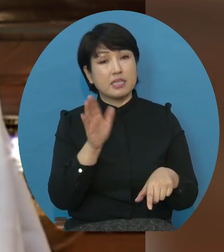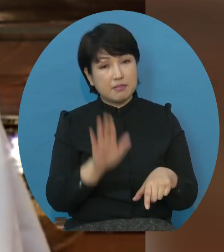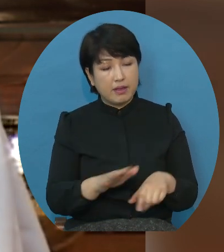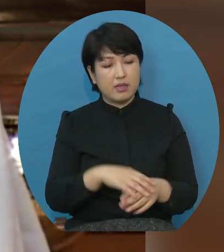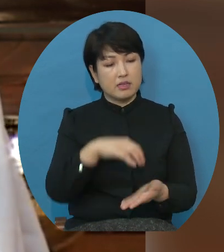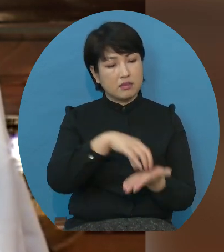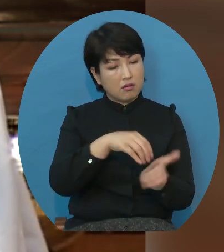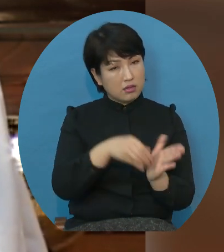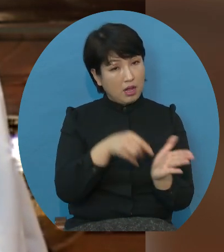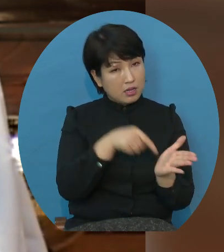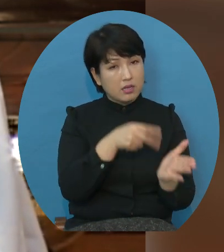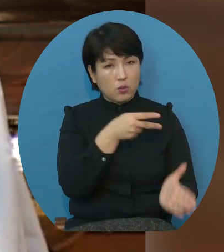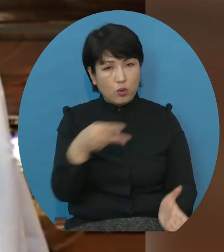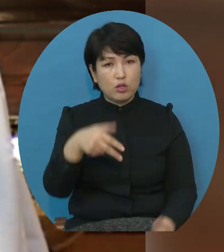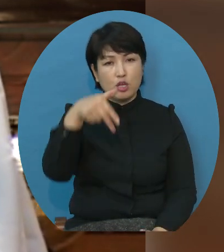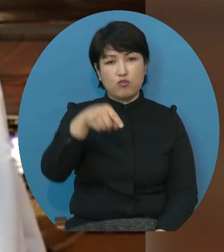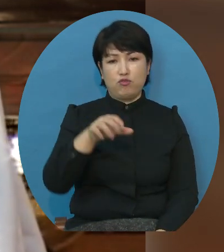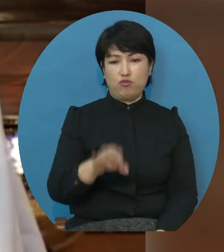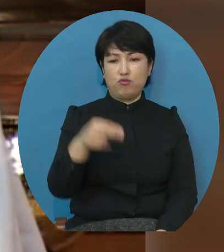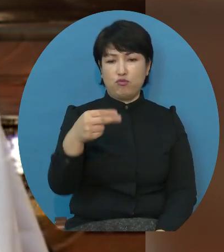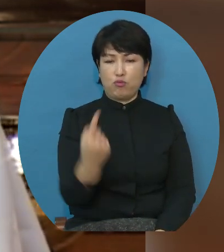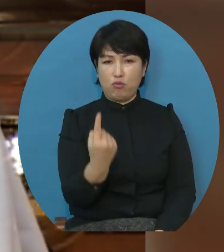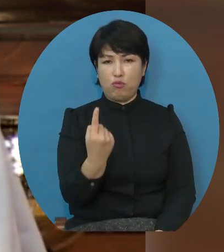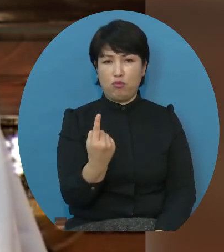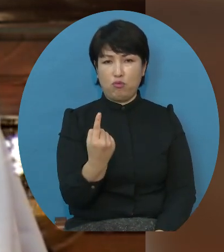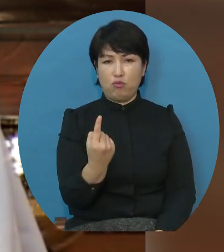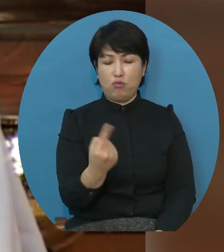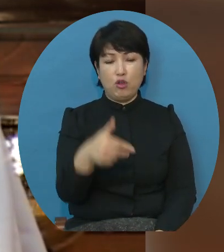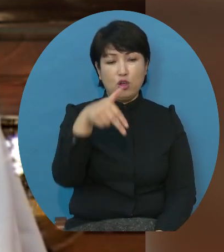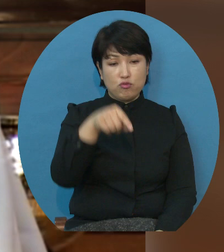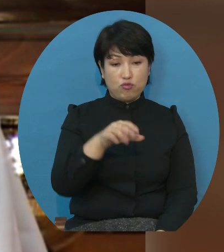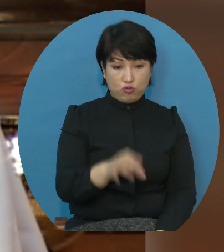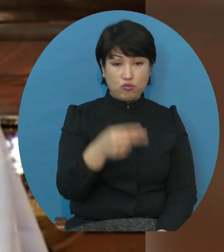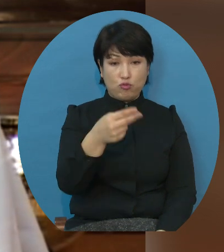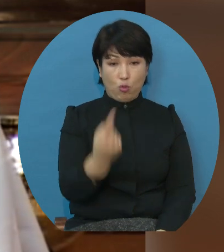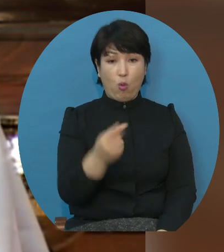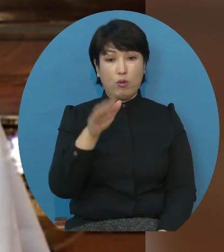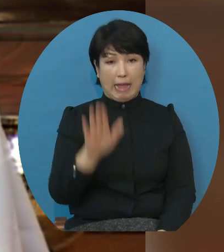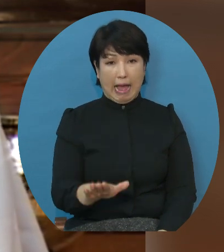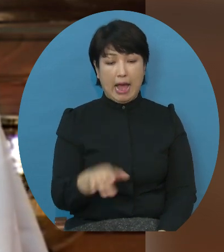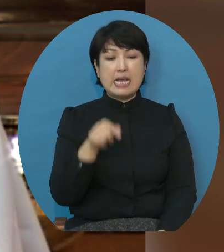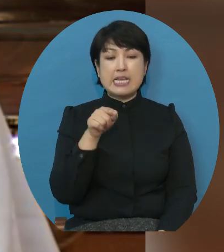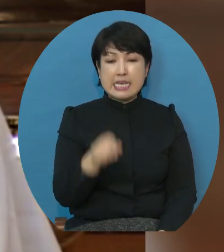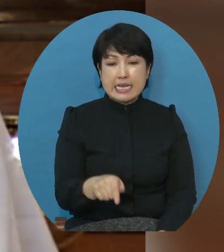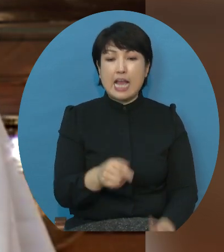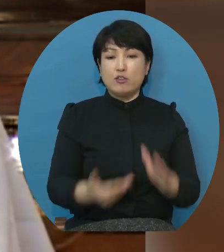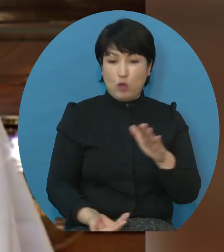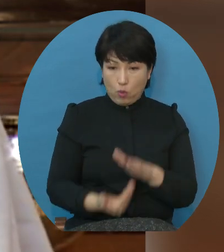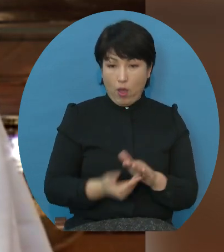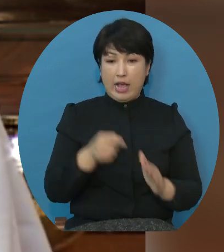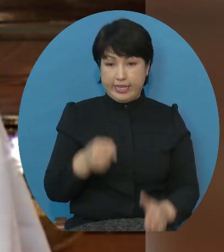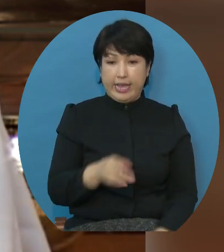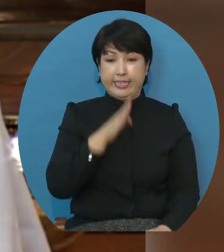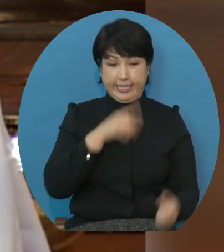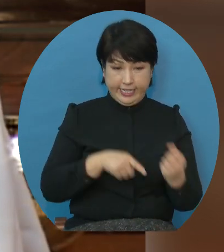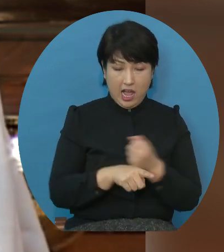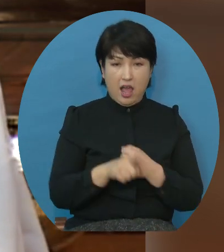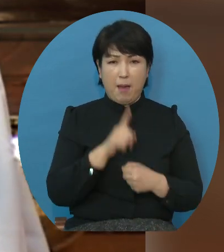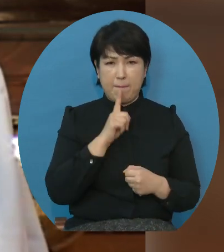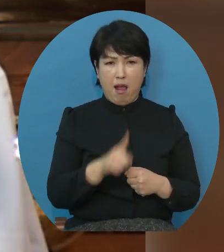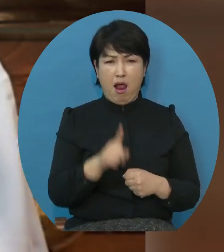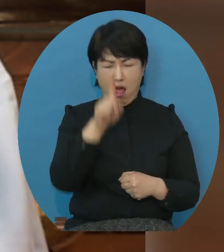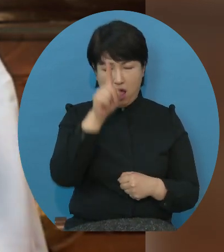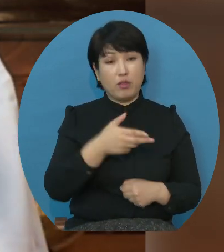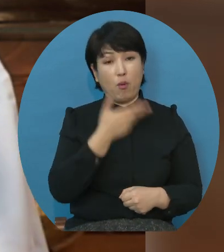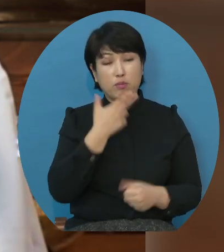중도 를 가르친 거 에요 중로 라는 말도 안 쓰고 이게 진리다 이게 최고다 이런 말도 한 마디